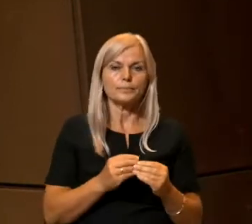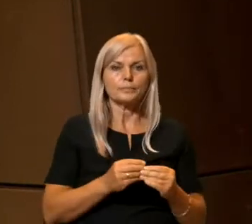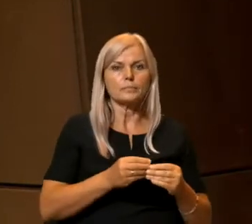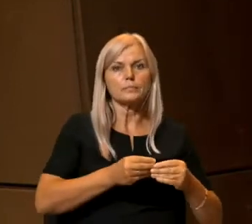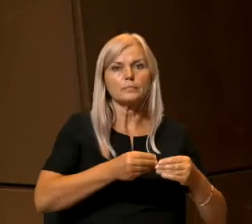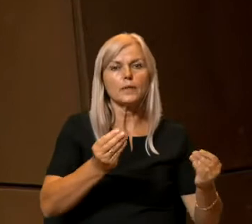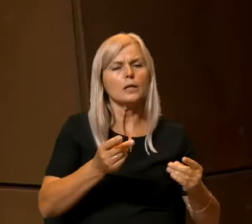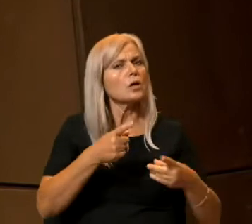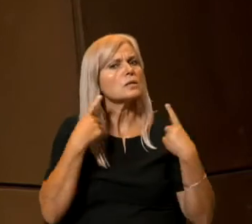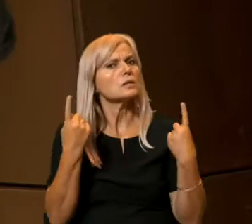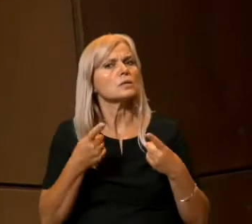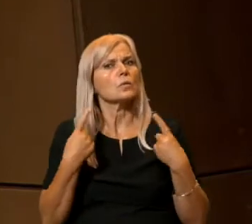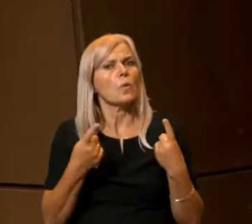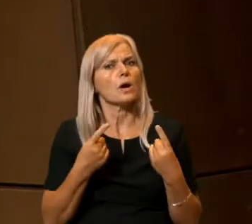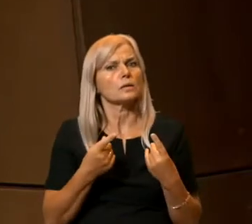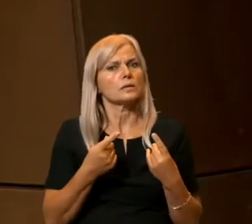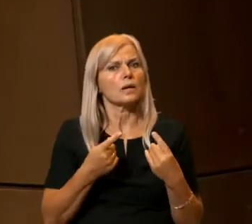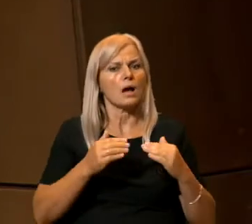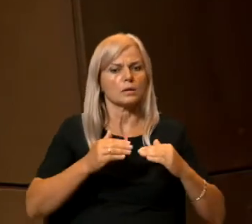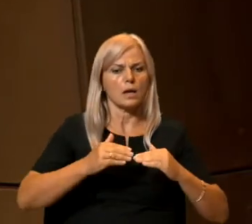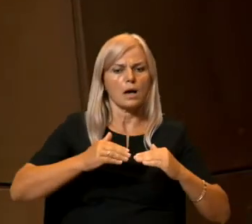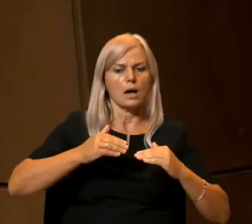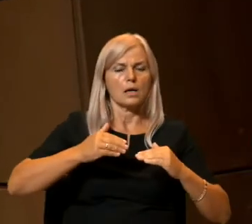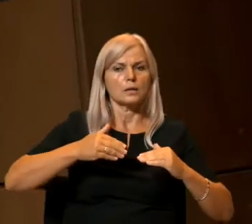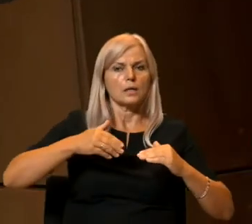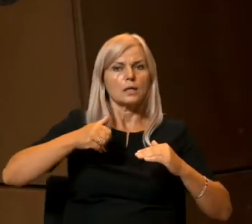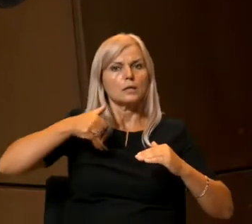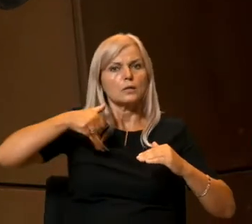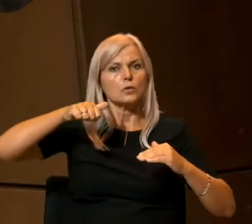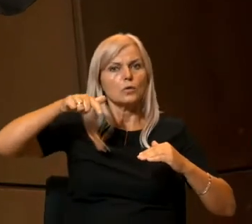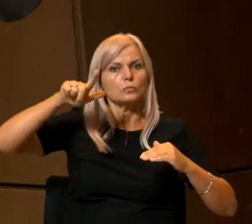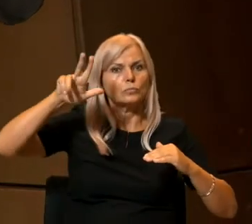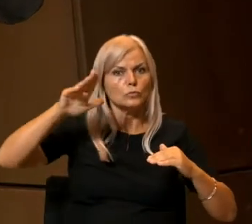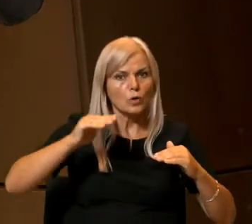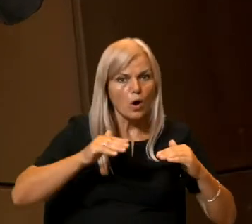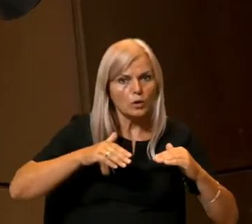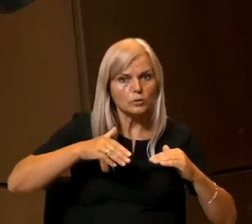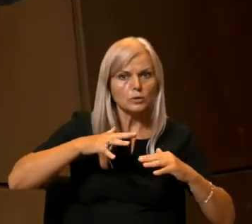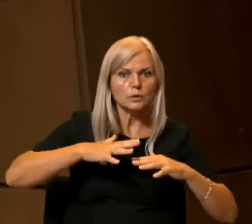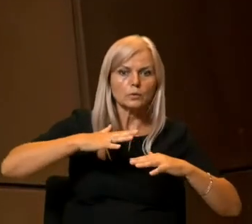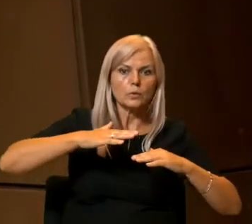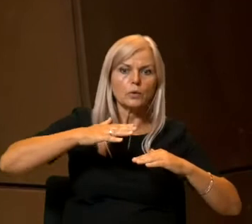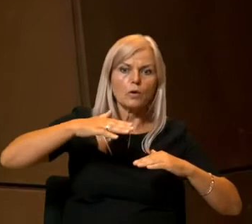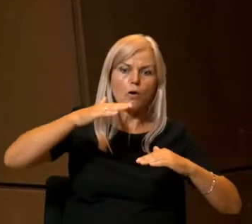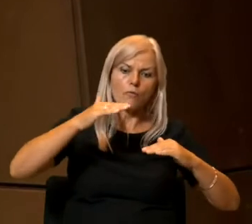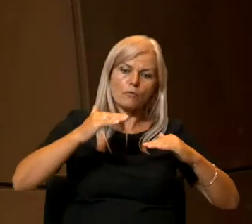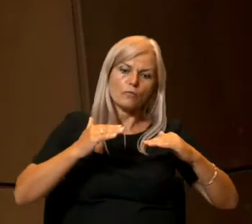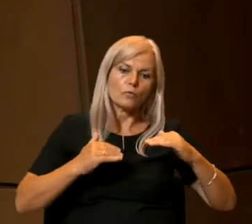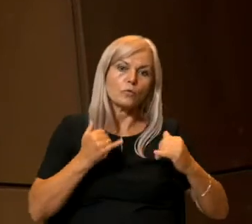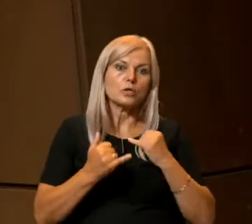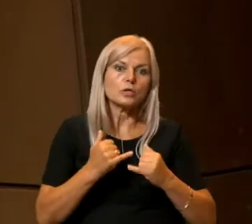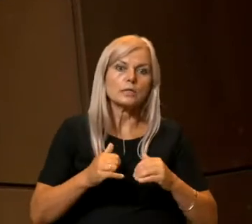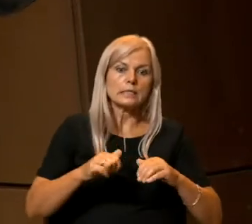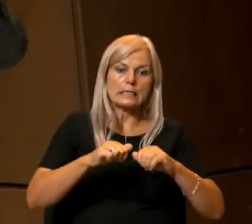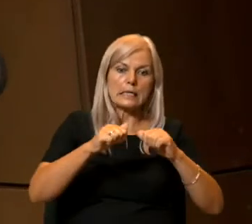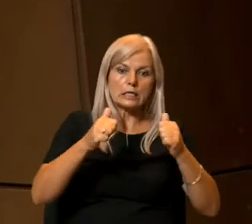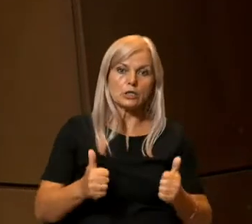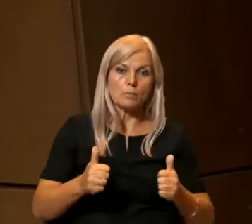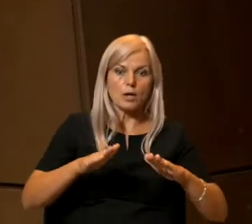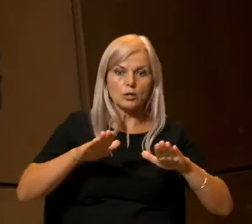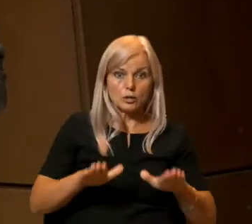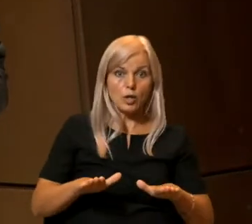sytuacja jak na schodach ruchomych, które jadą w dół. Jeśli się zatrzymamy, tracimy naszą pozycję, więc musimy co